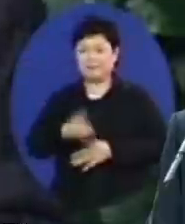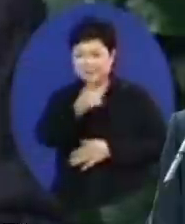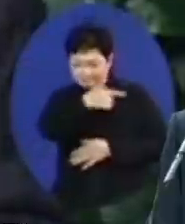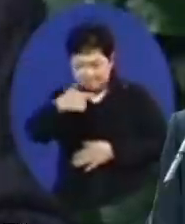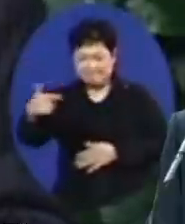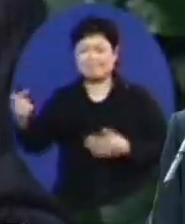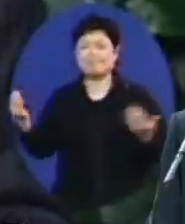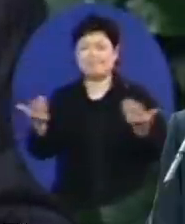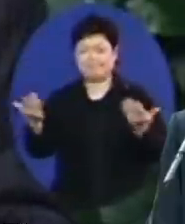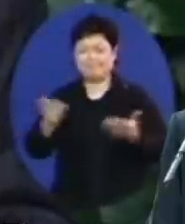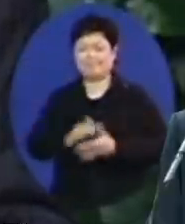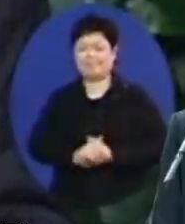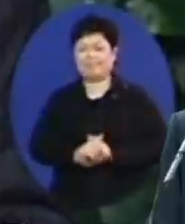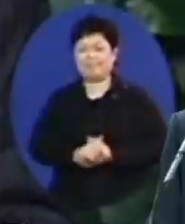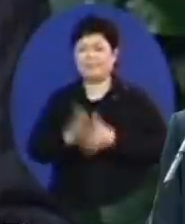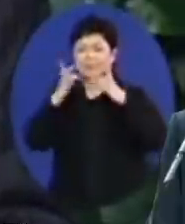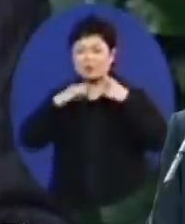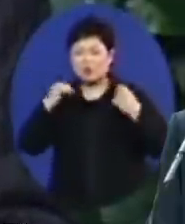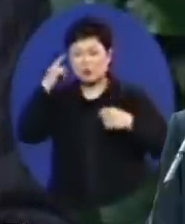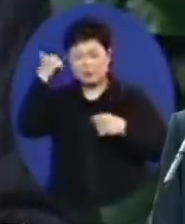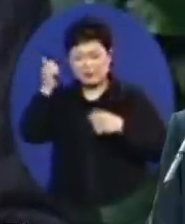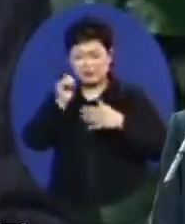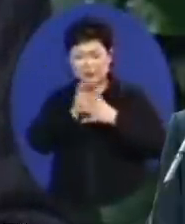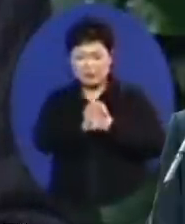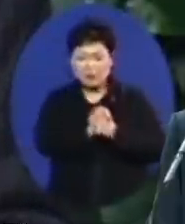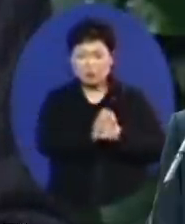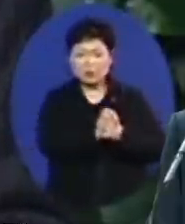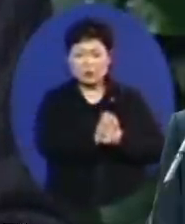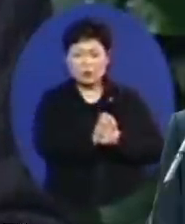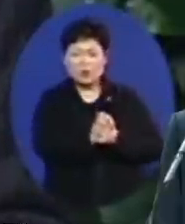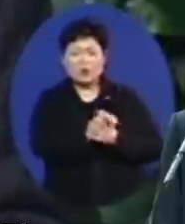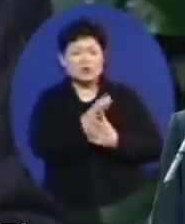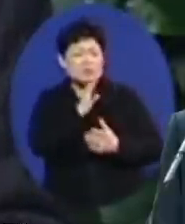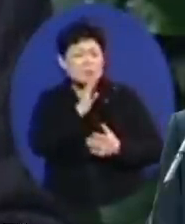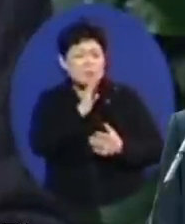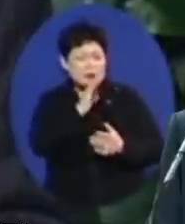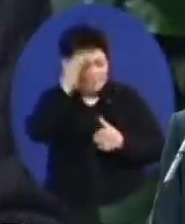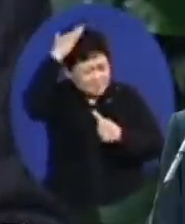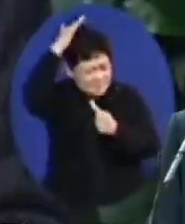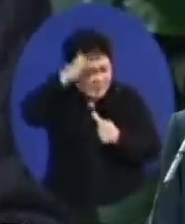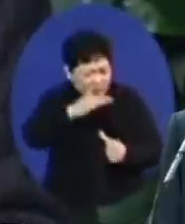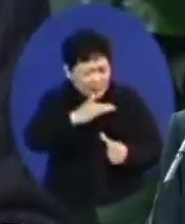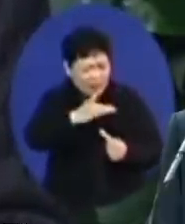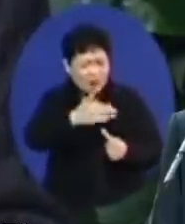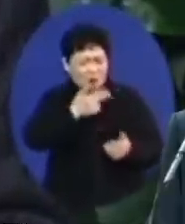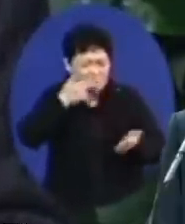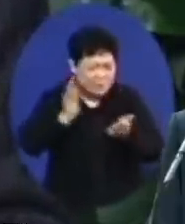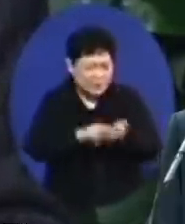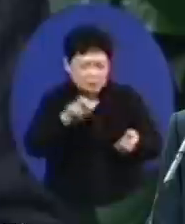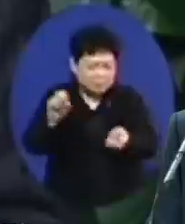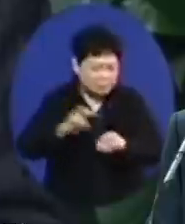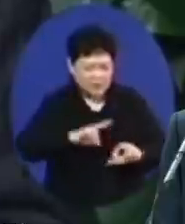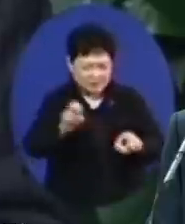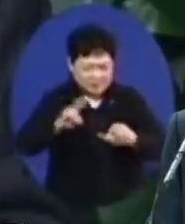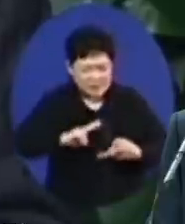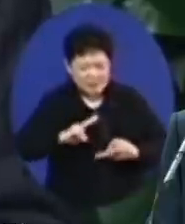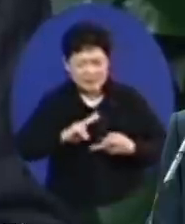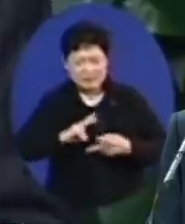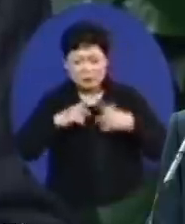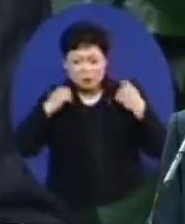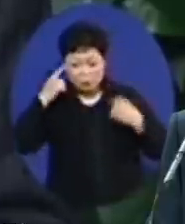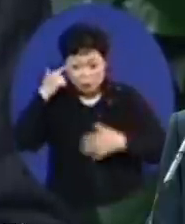일입니다. 조용기 목사 기도하면 받겠다고 온갖 백을 다 써서 내게 편지가 올라오는데 조용기